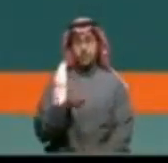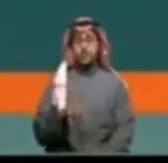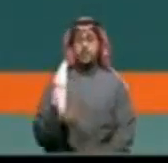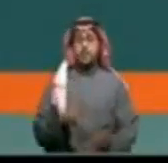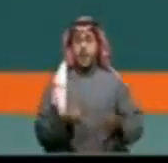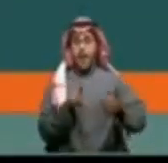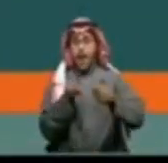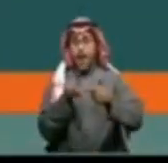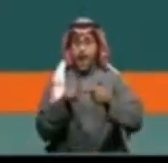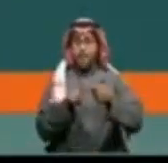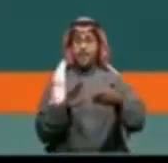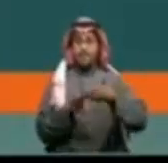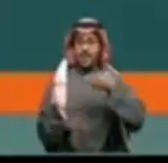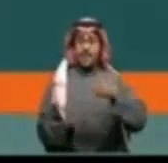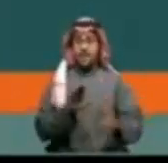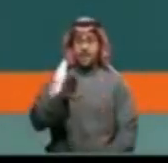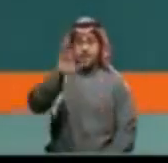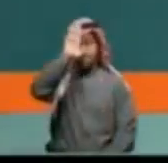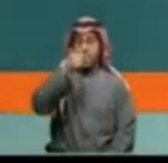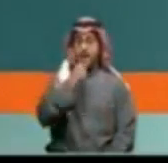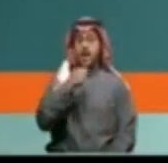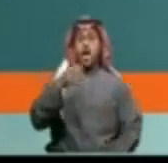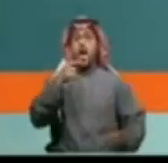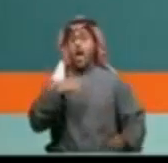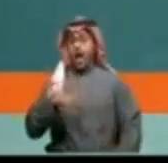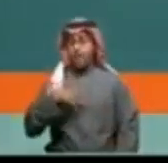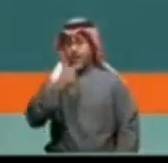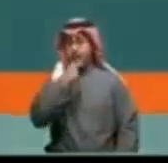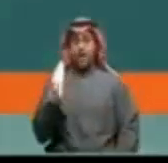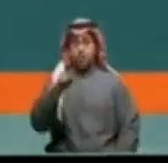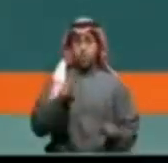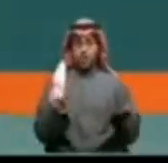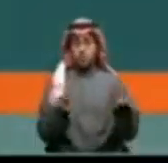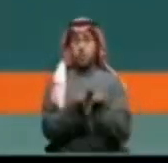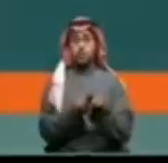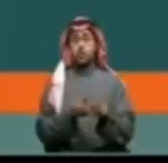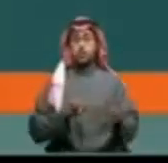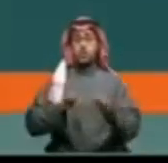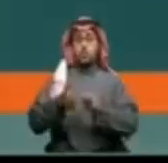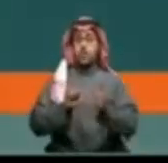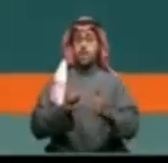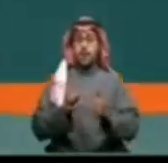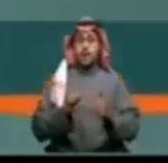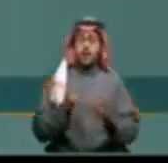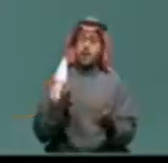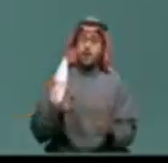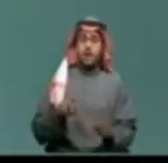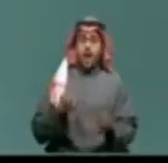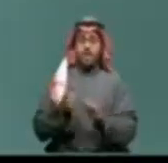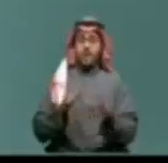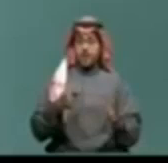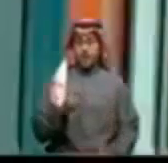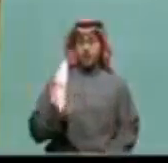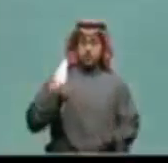نيابة عن خادم الحرمين الشريفين، أمير الرياض يرعى بعد غد حفل السباق السنوي على كأس الأمير محمد بن سعود الكبير.